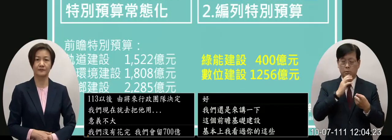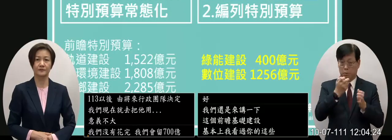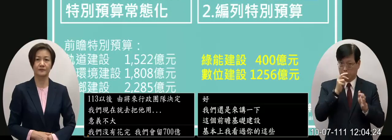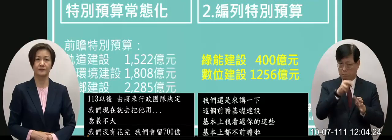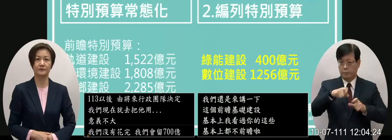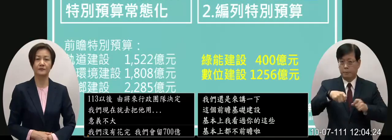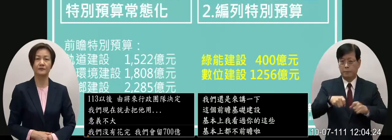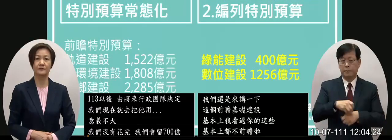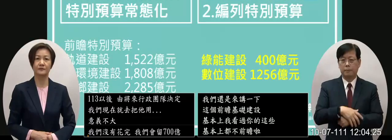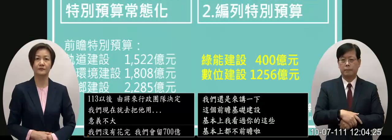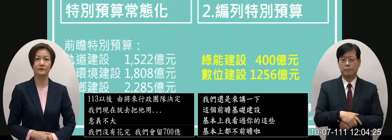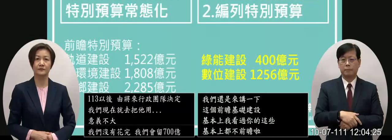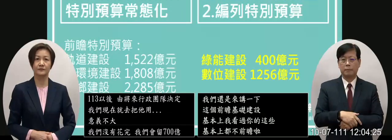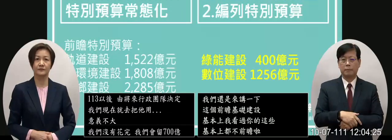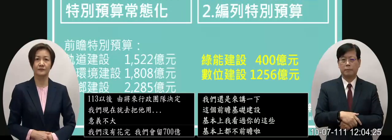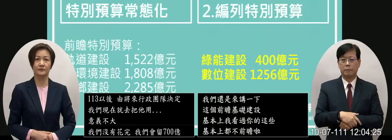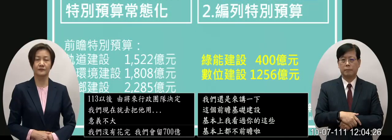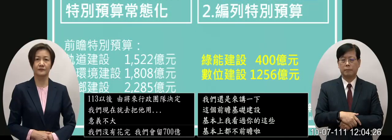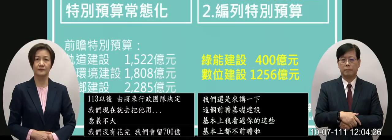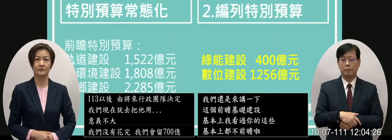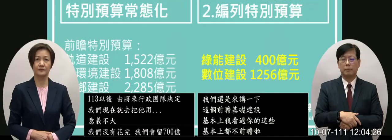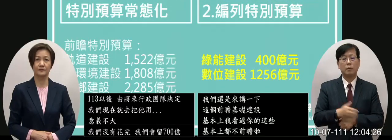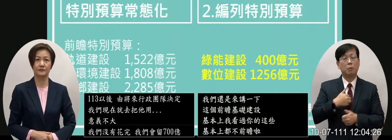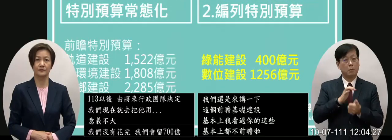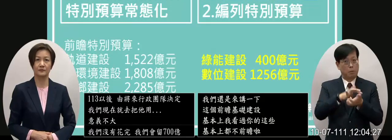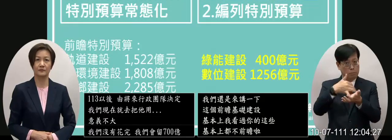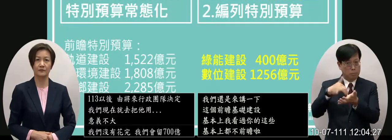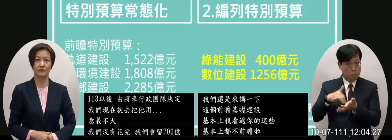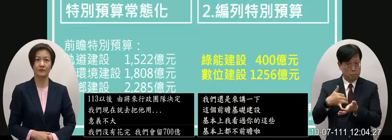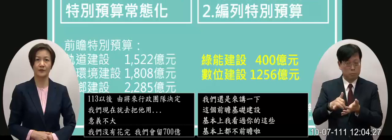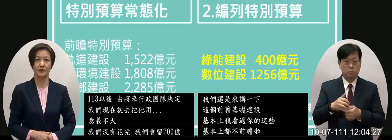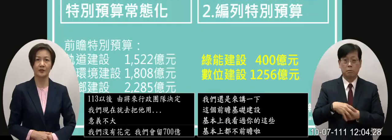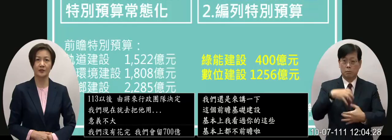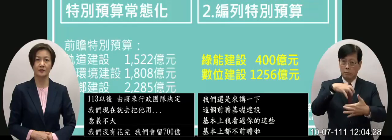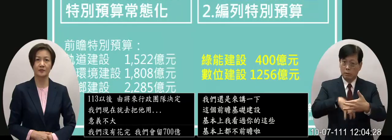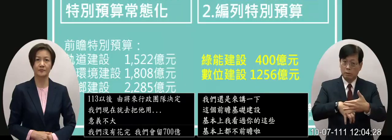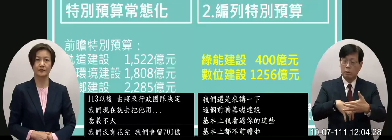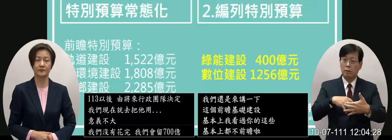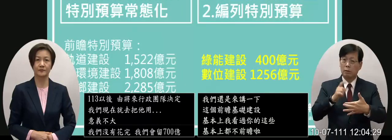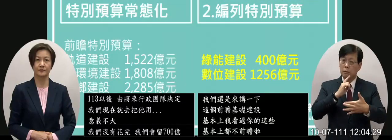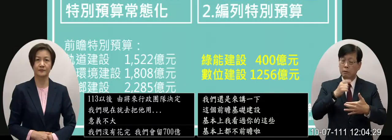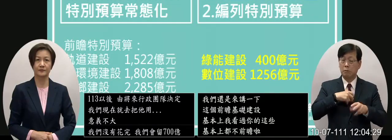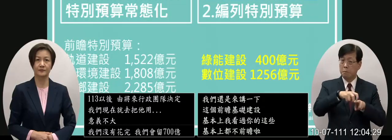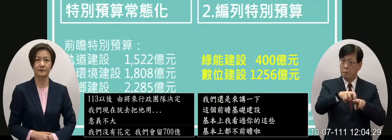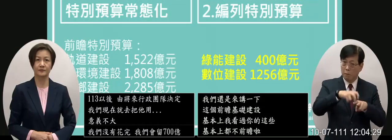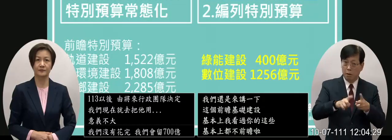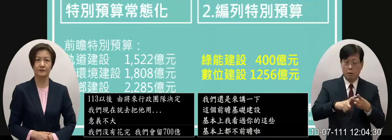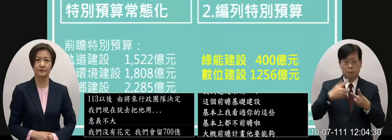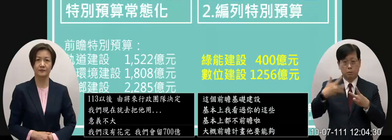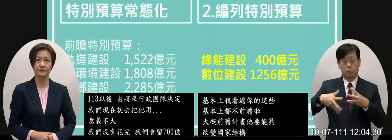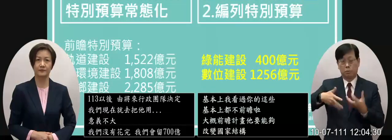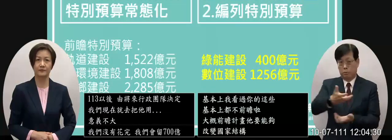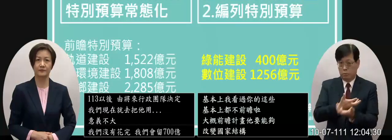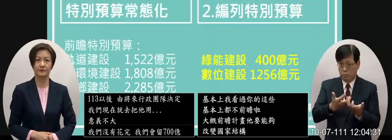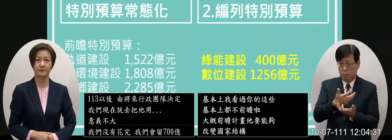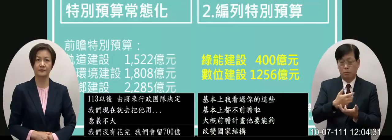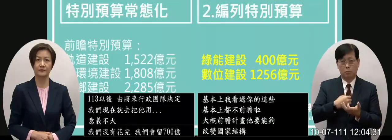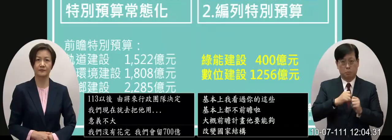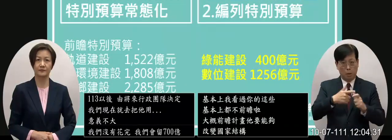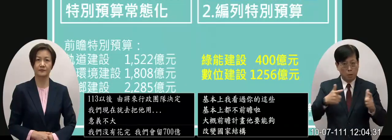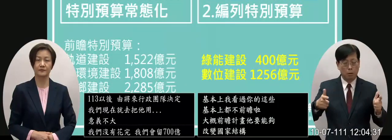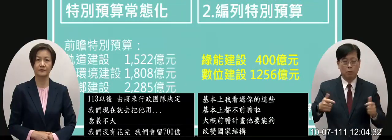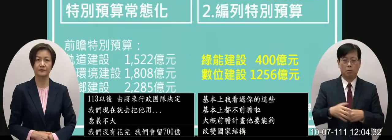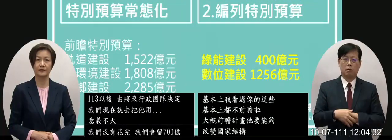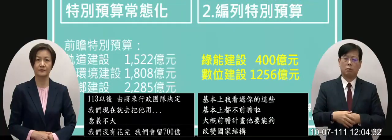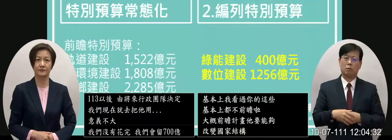瞻的计划哈，那我也帮你算出来，你的前瞻里头的什么轨道建设啊、水循环这些想象，这些其实